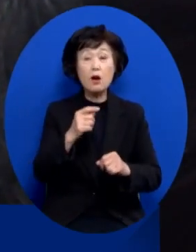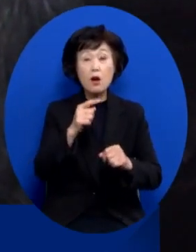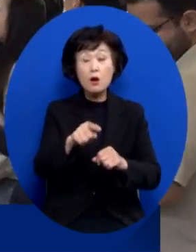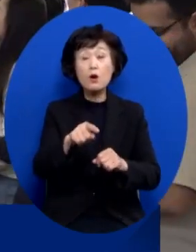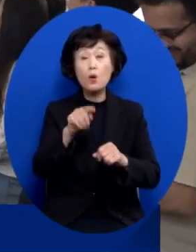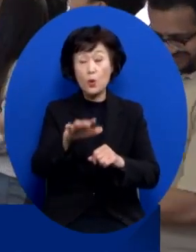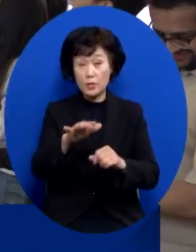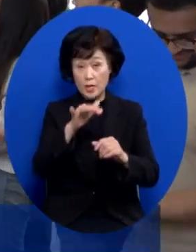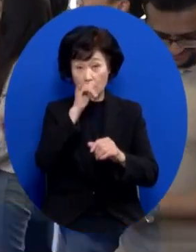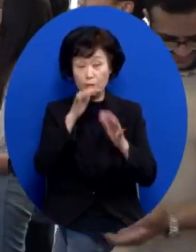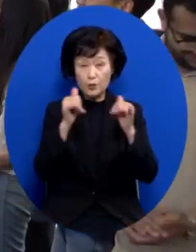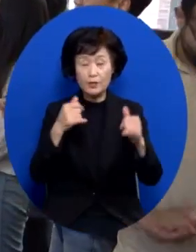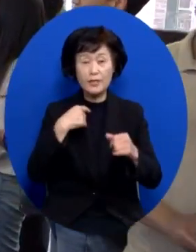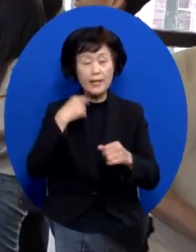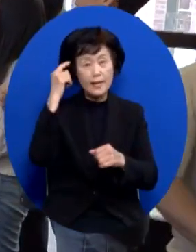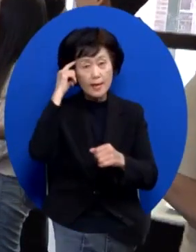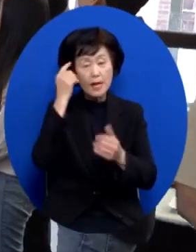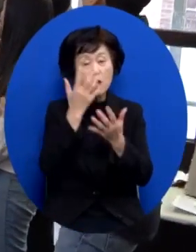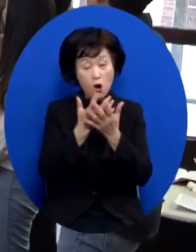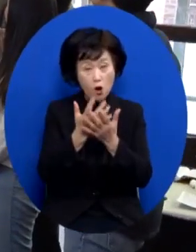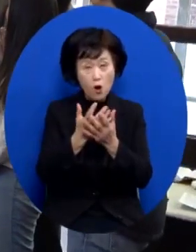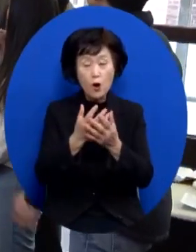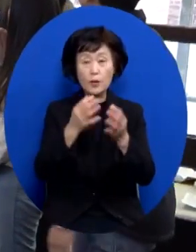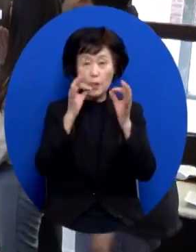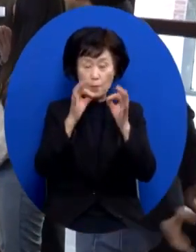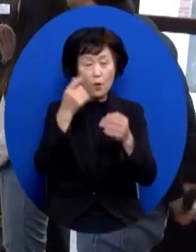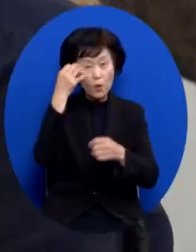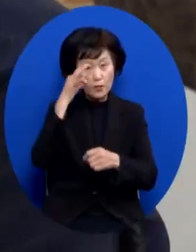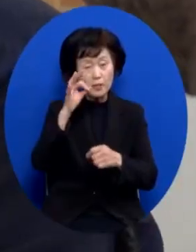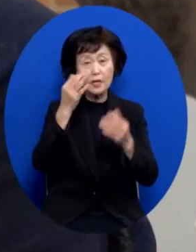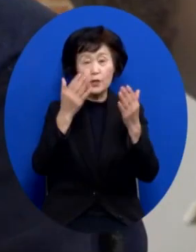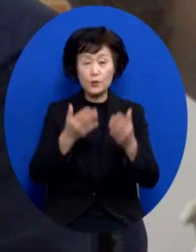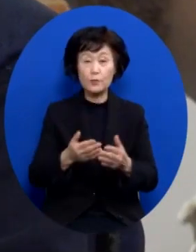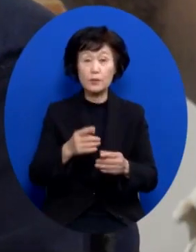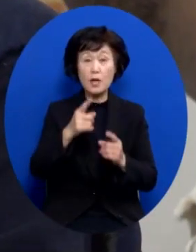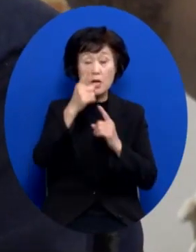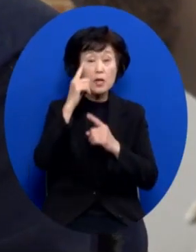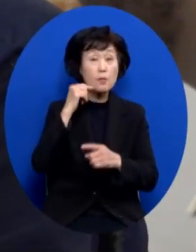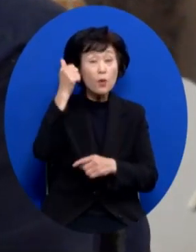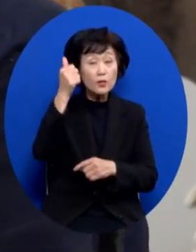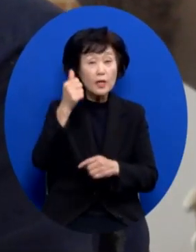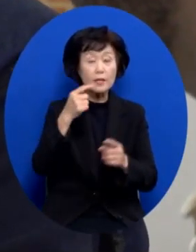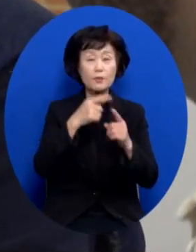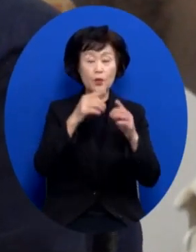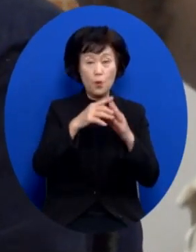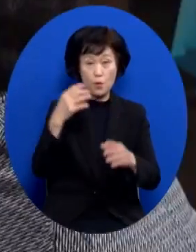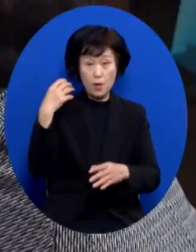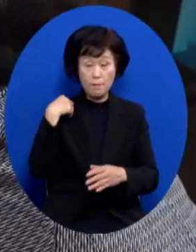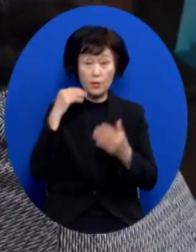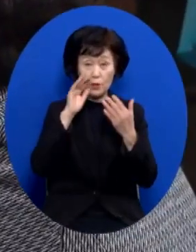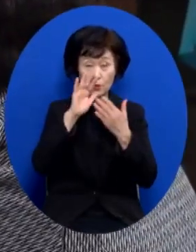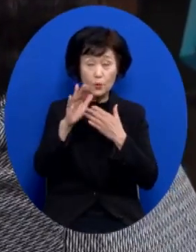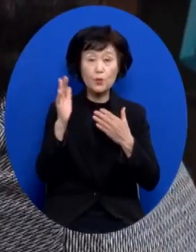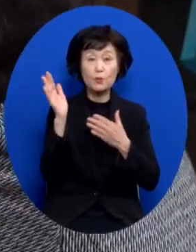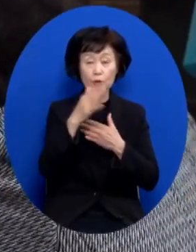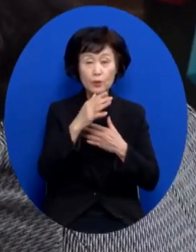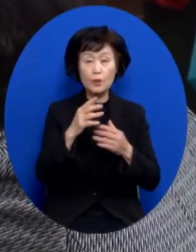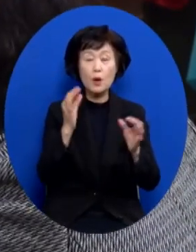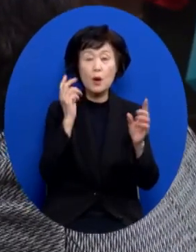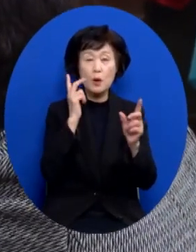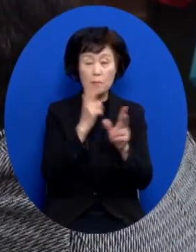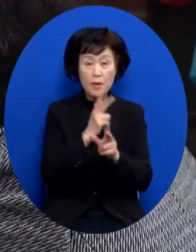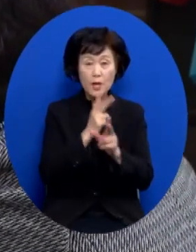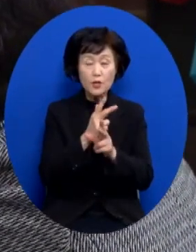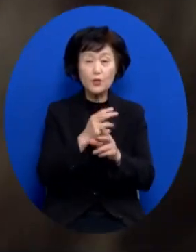받아들이고 2017년 이기선 목사가 담임으로 부임하며 함께 온 한인 동역자들이 매주 금요